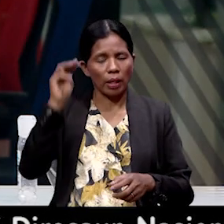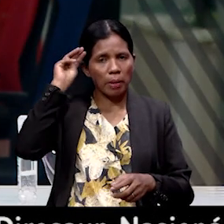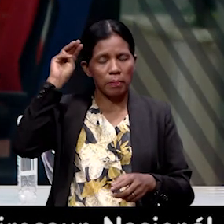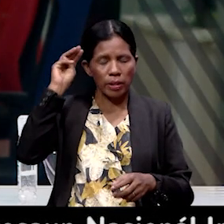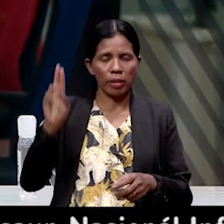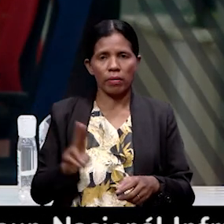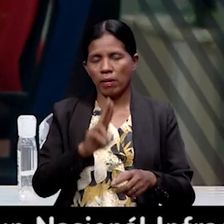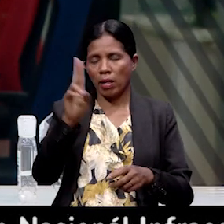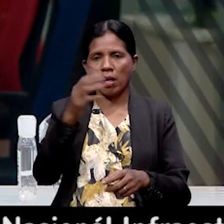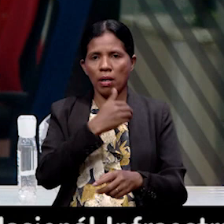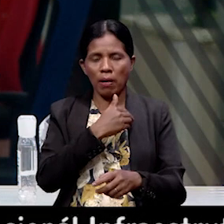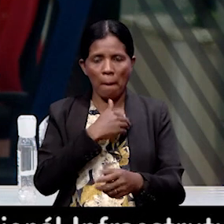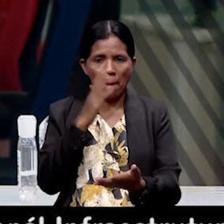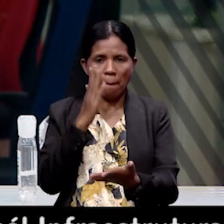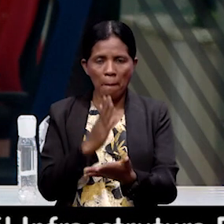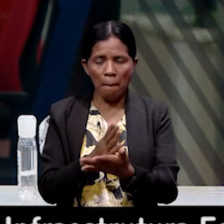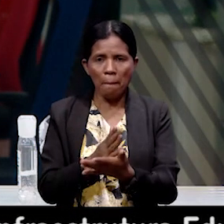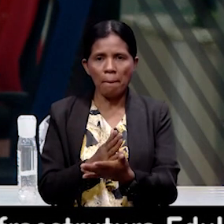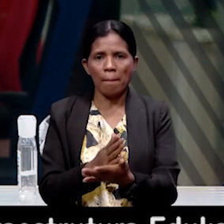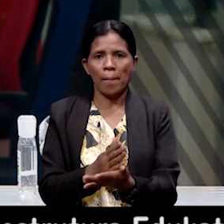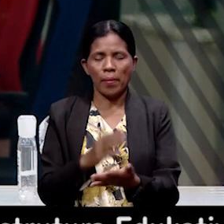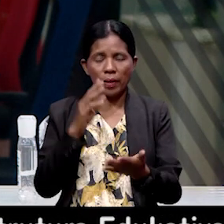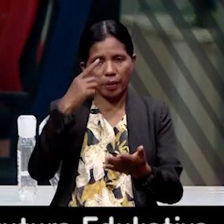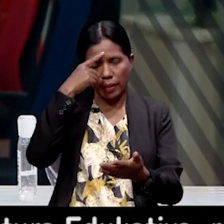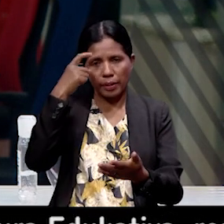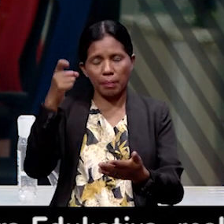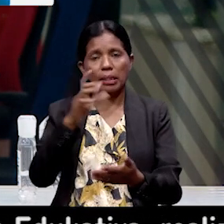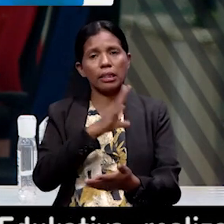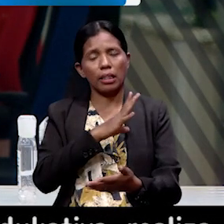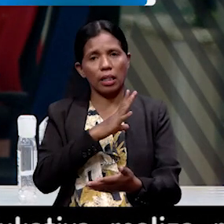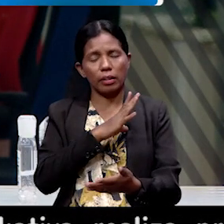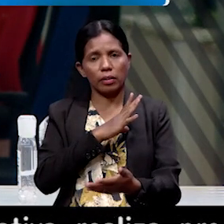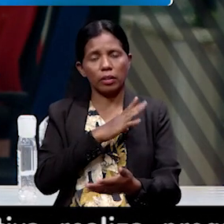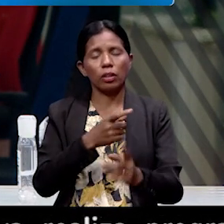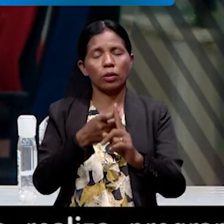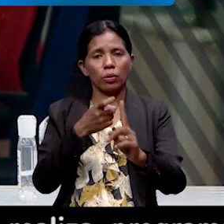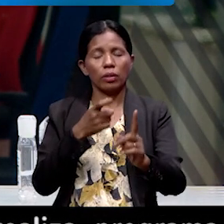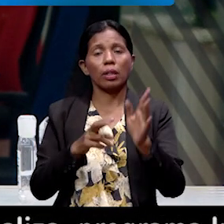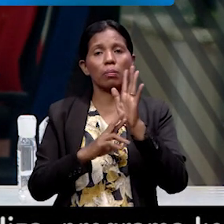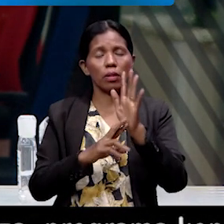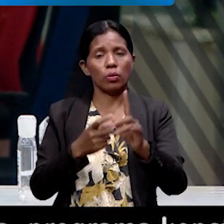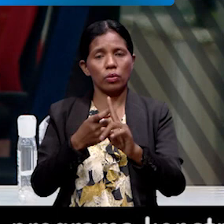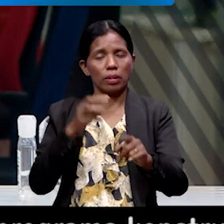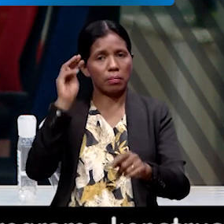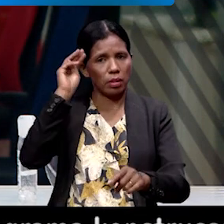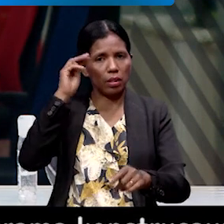Superior sidak suspende processo aulas presencial, tamba sehen rekomendasi husi Ministério